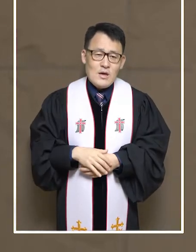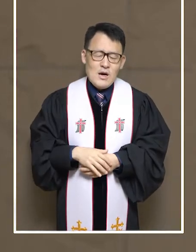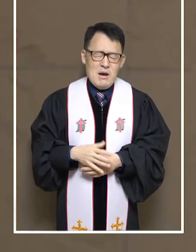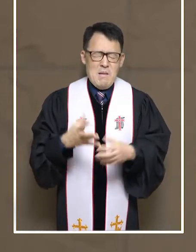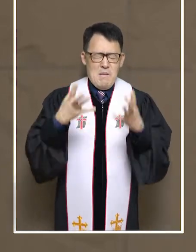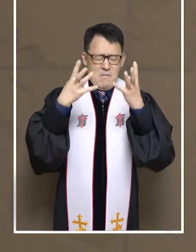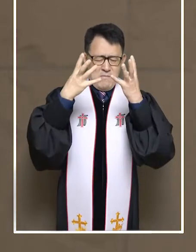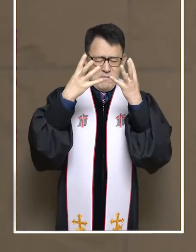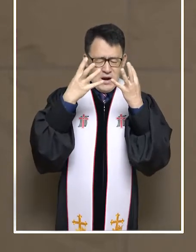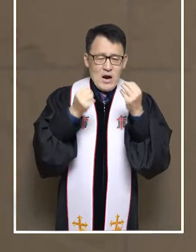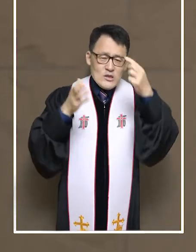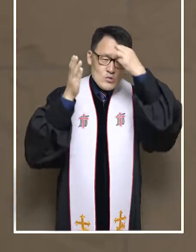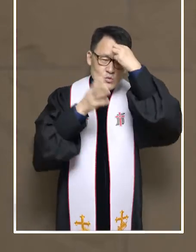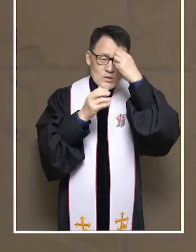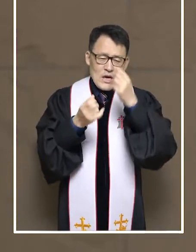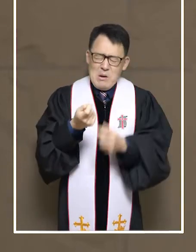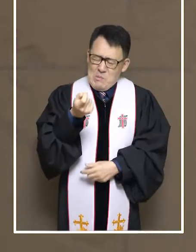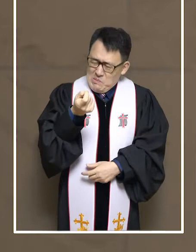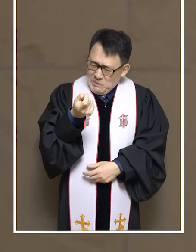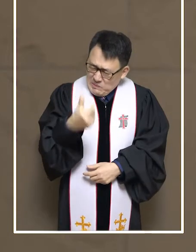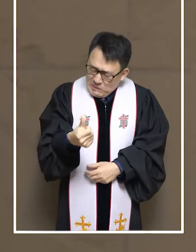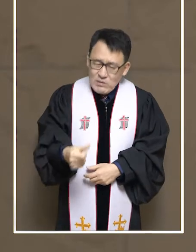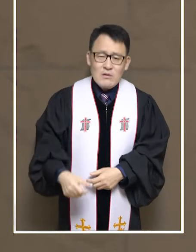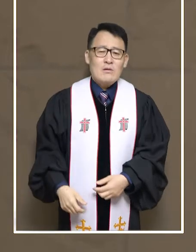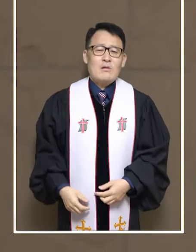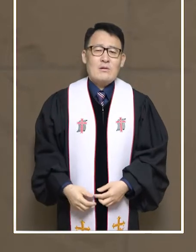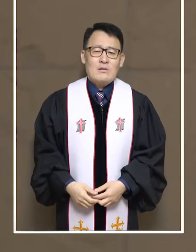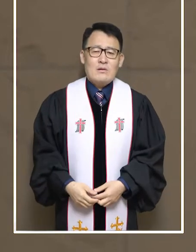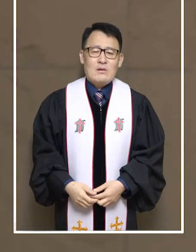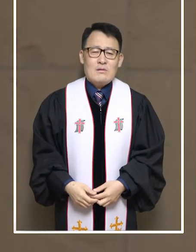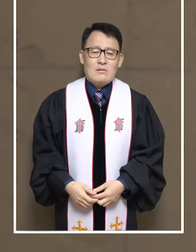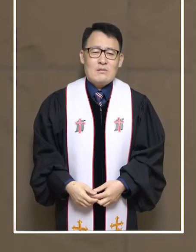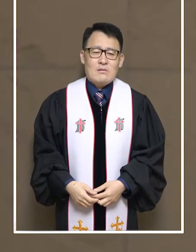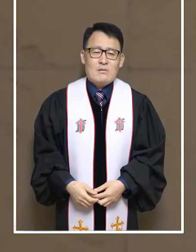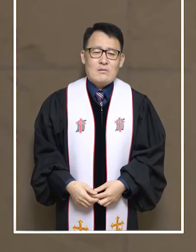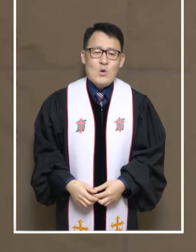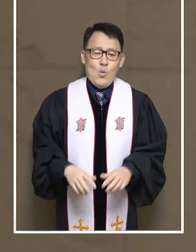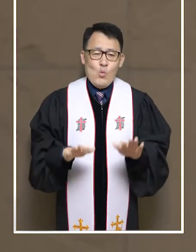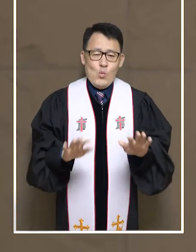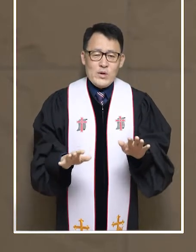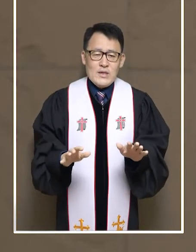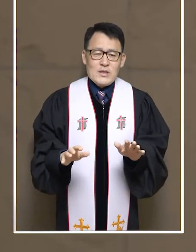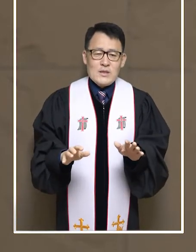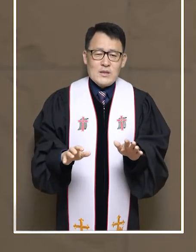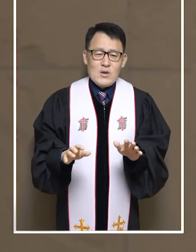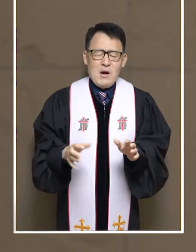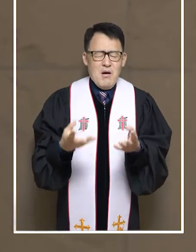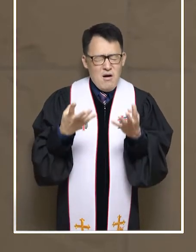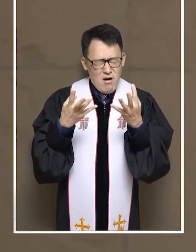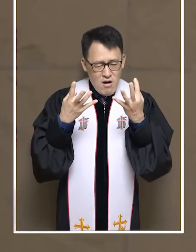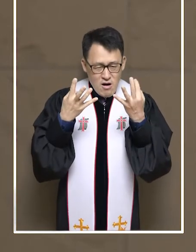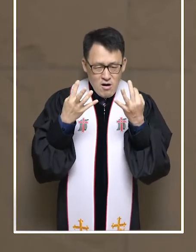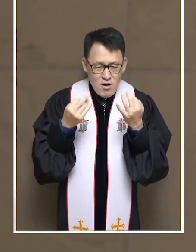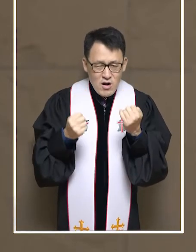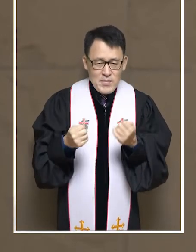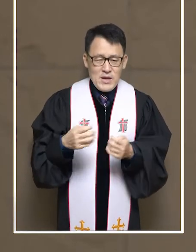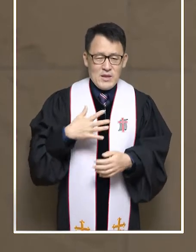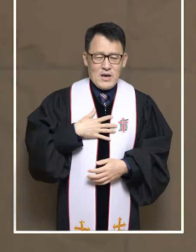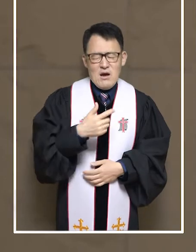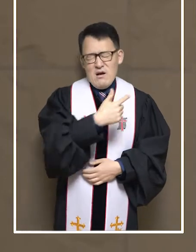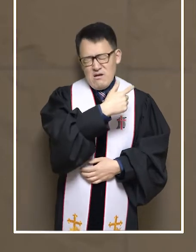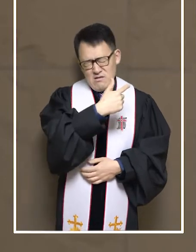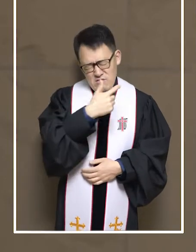있었지만 전체 숫자에 비하면 너무나도 미미한 성도들만 참여하셔서 예배를 드리고 있는 이